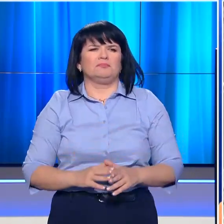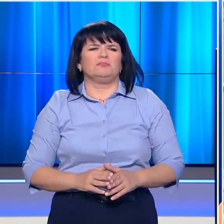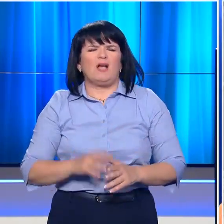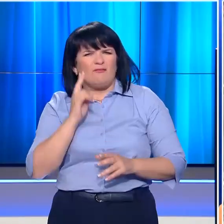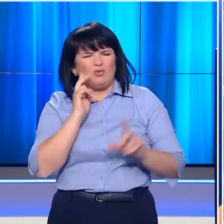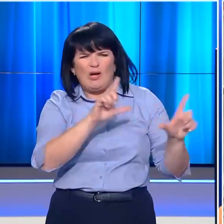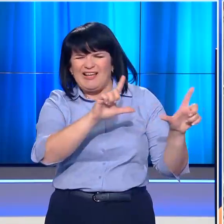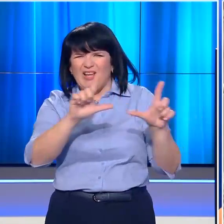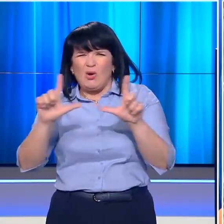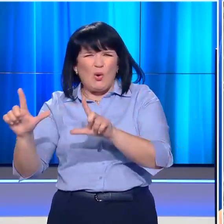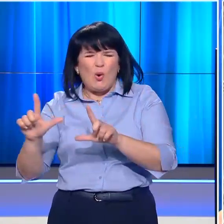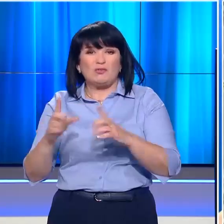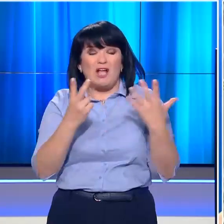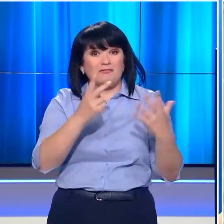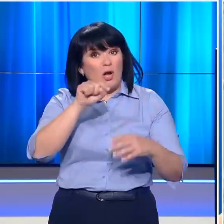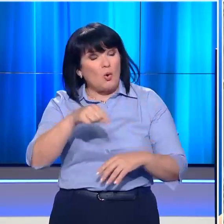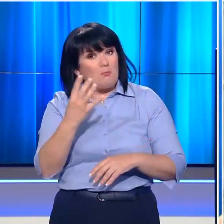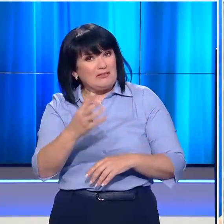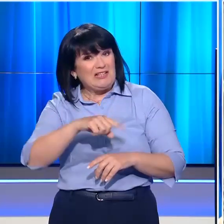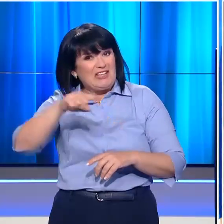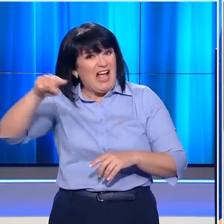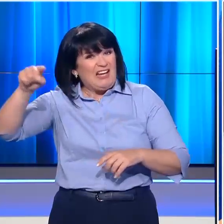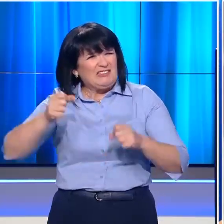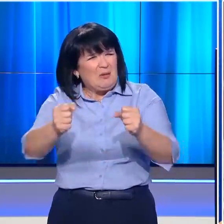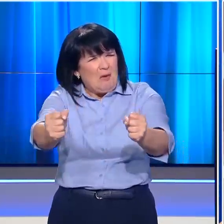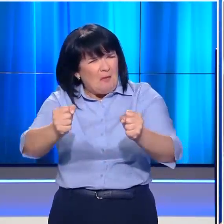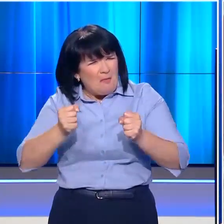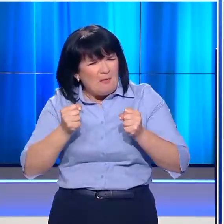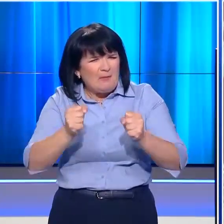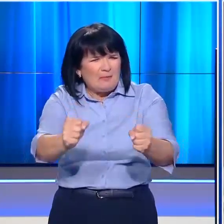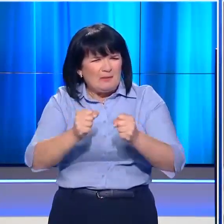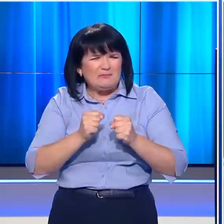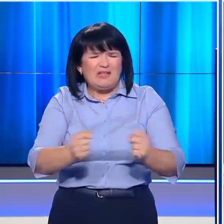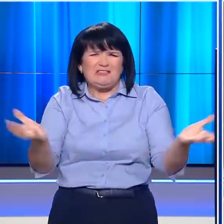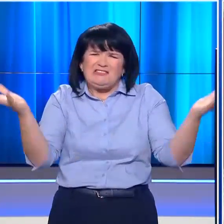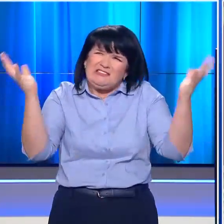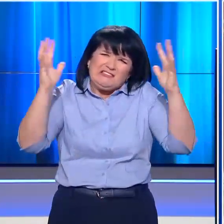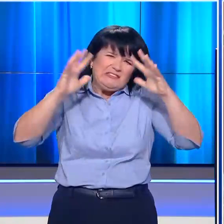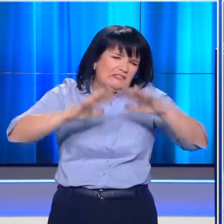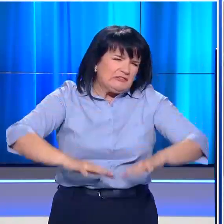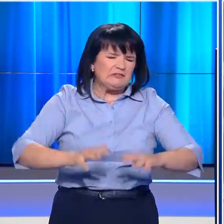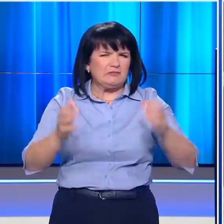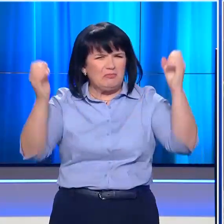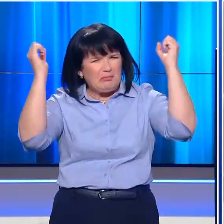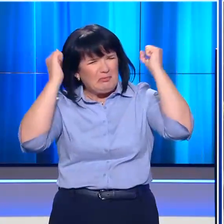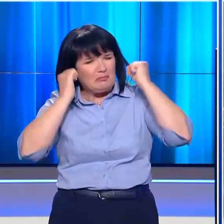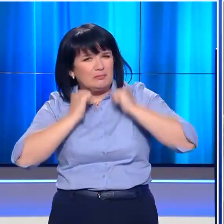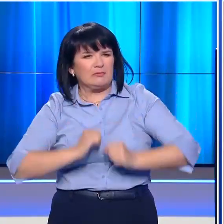Οι εικόνες που άφησαν πίσω τους τα 7,4 ρίχτερ που χτύπησαν την πόλη μοιάζουν βγαλμένες από ταινία καταστροφής.